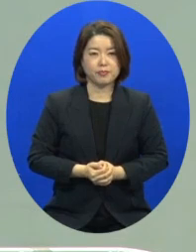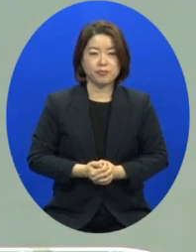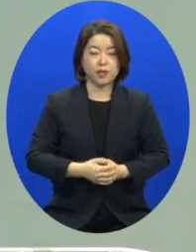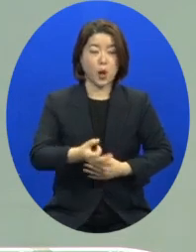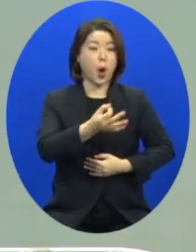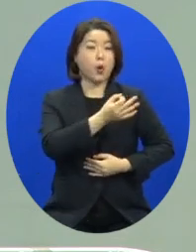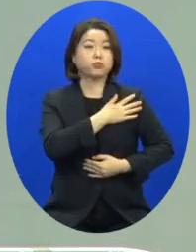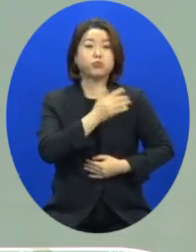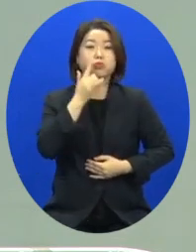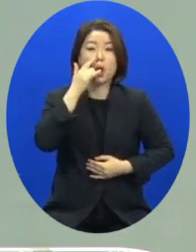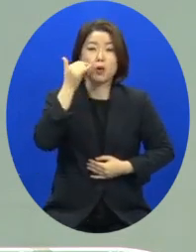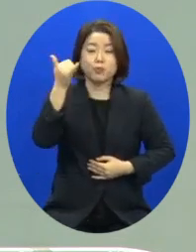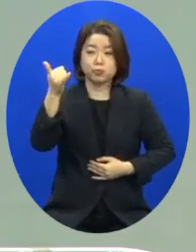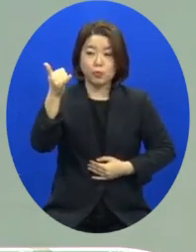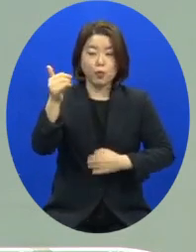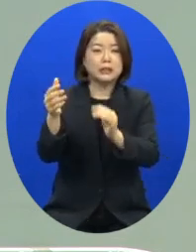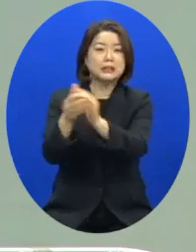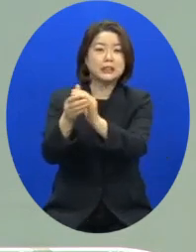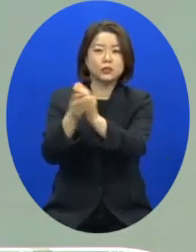부자 부모를 둔 친구가